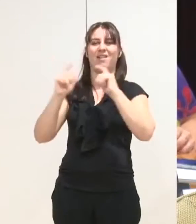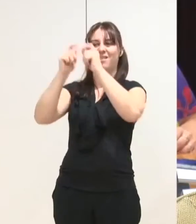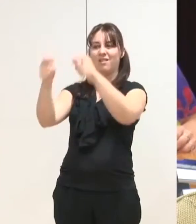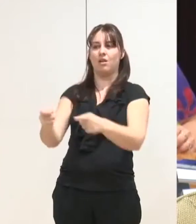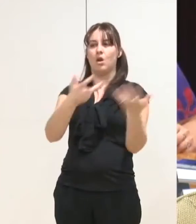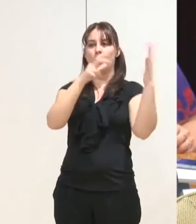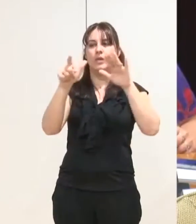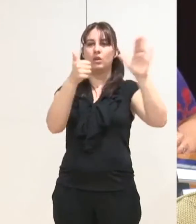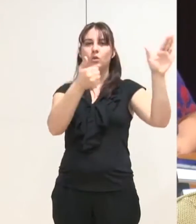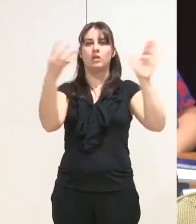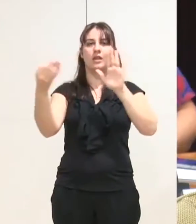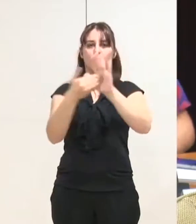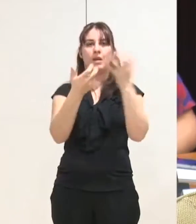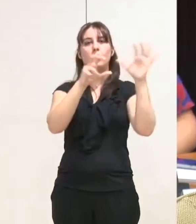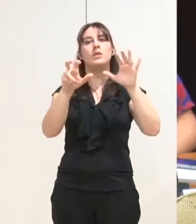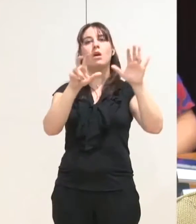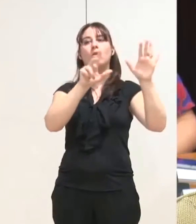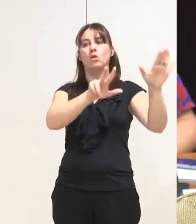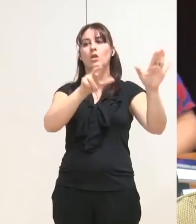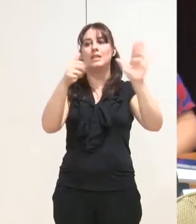de 964 736